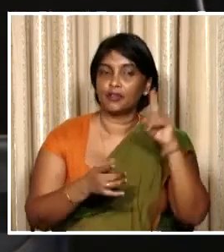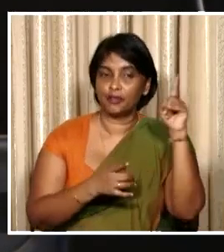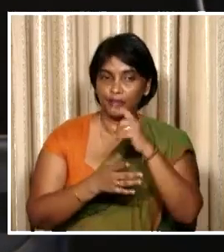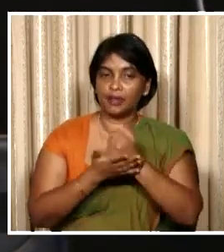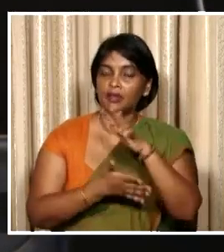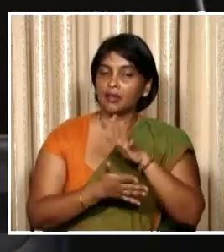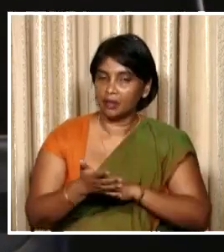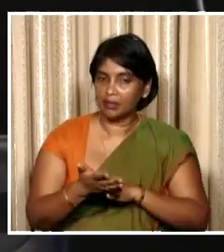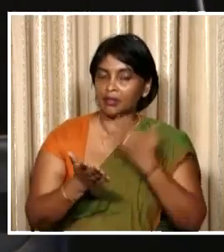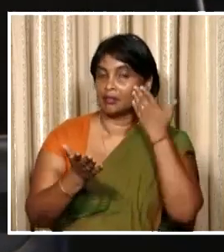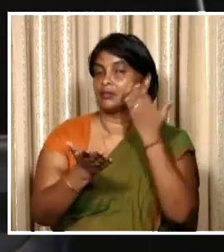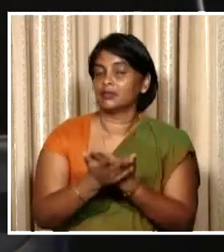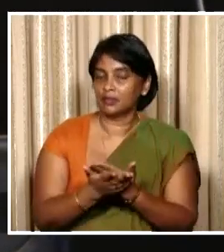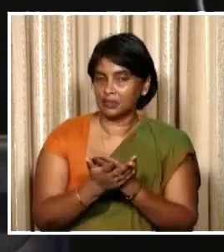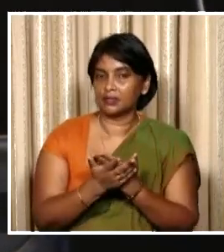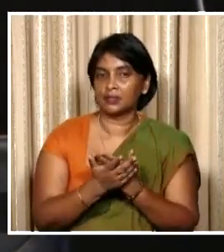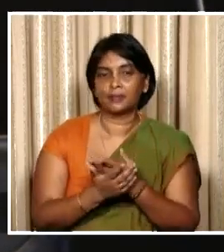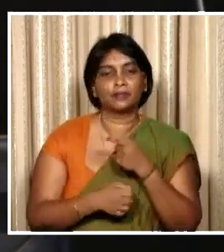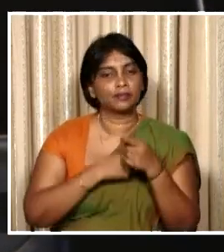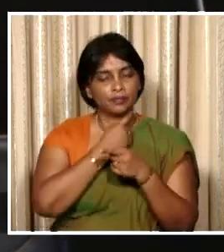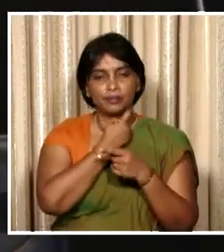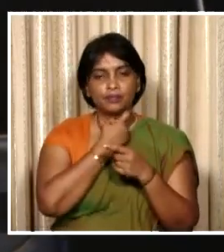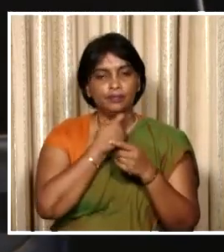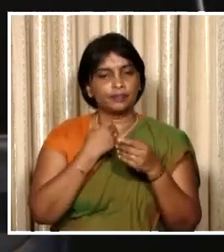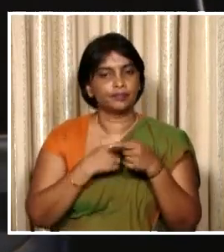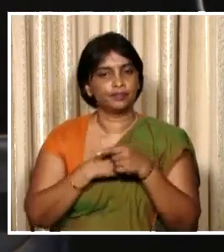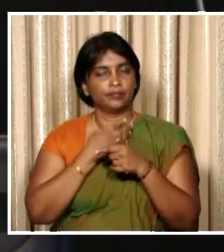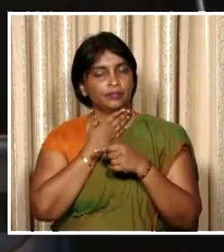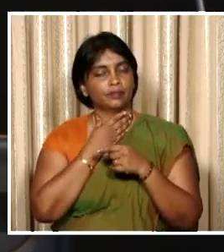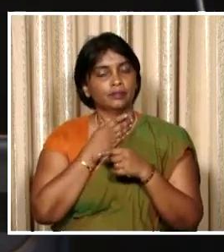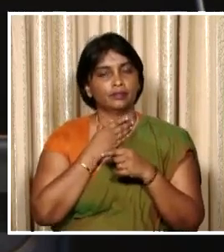ලිපිය තමයි මම සභාගත කරන මේ ගොනුව තියෙනවා